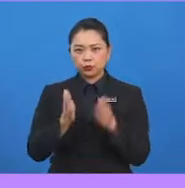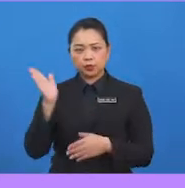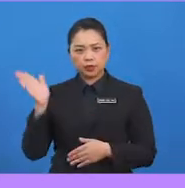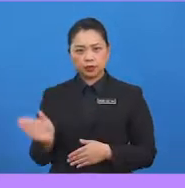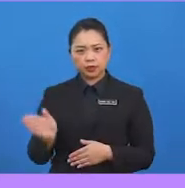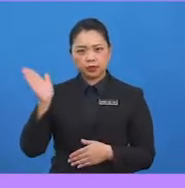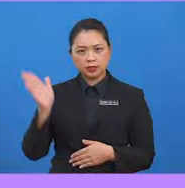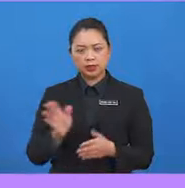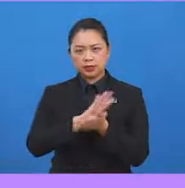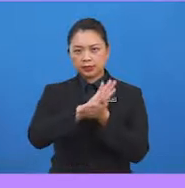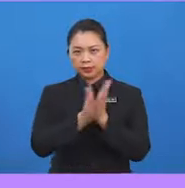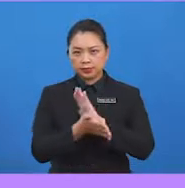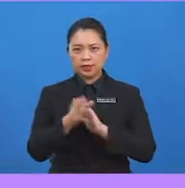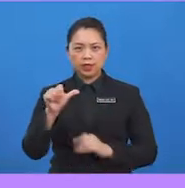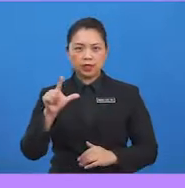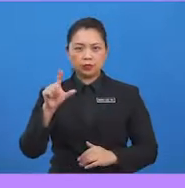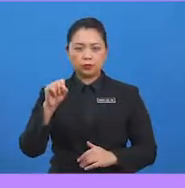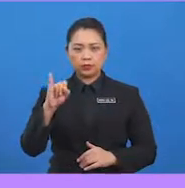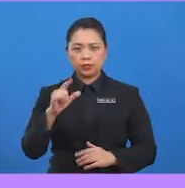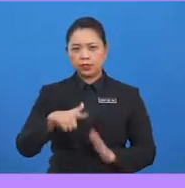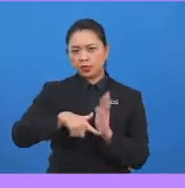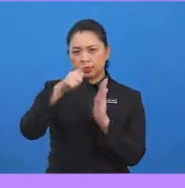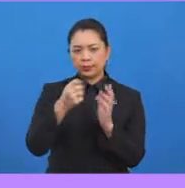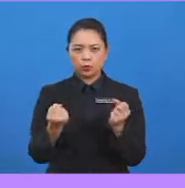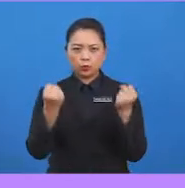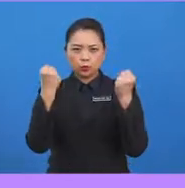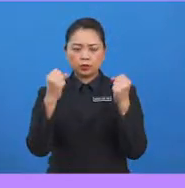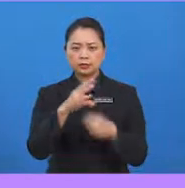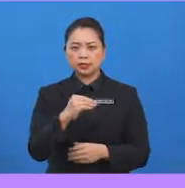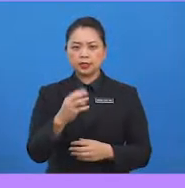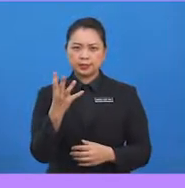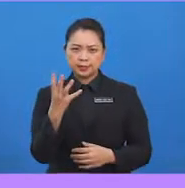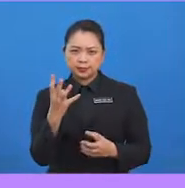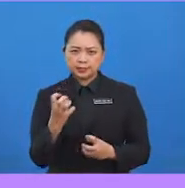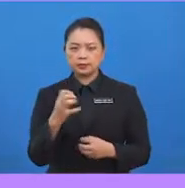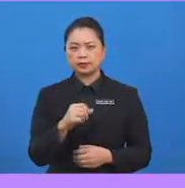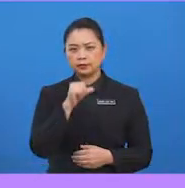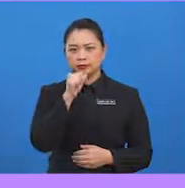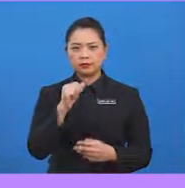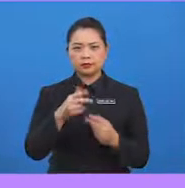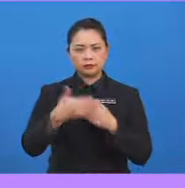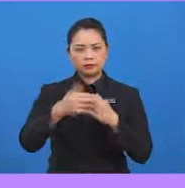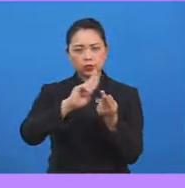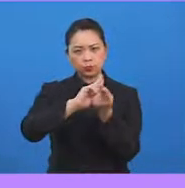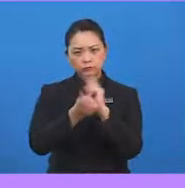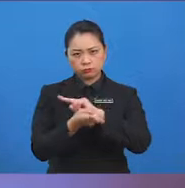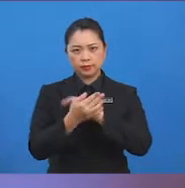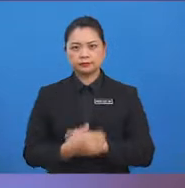yang menjadikan aloi lebih kuat dan lebih keras, tidak mudah dimulurkan dan tidak mudah